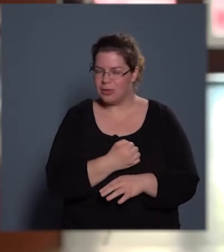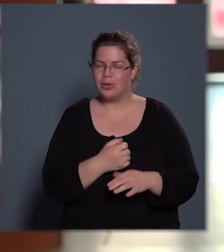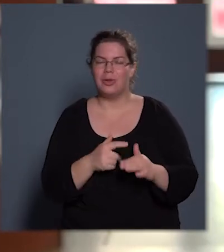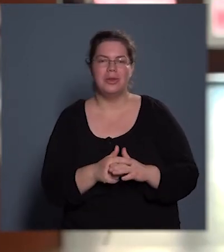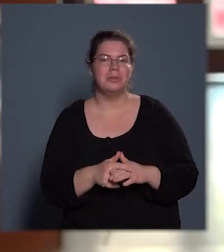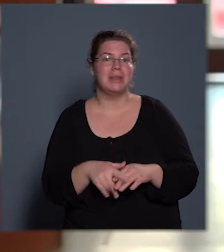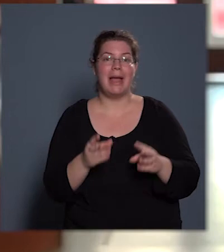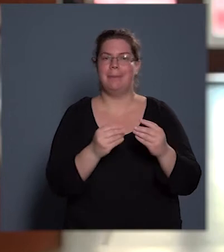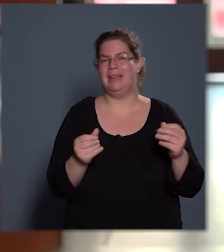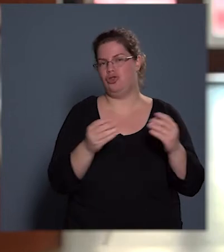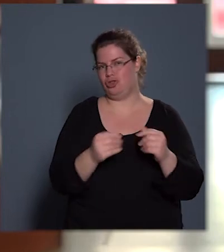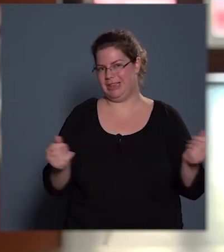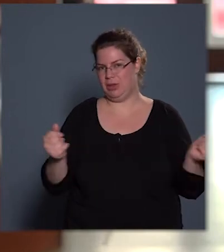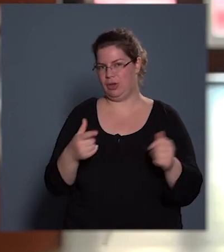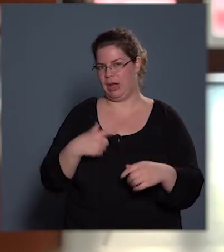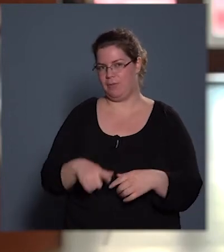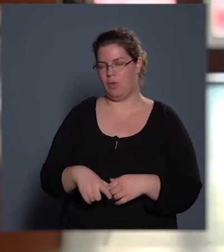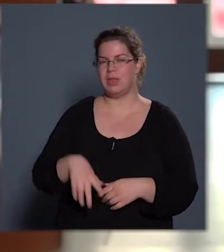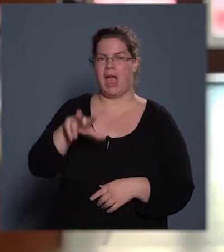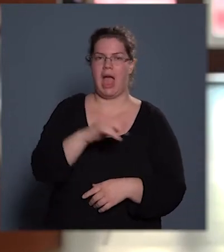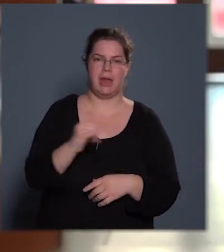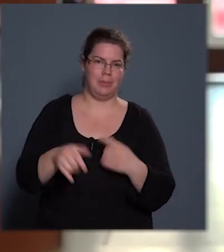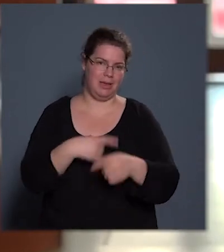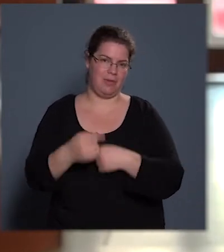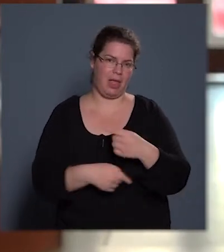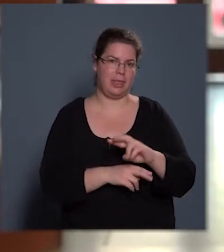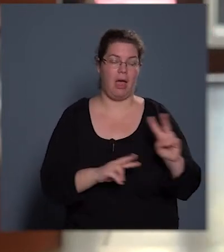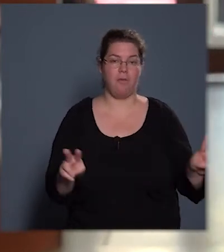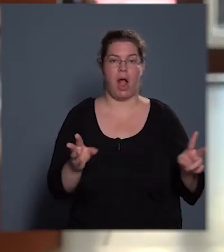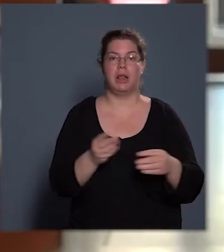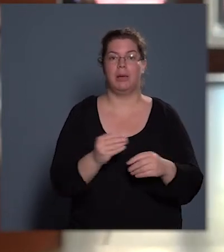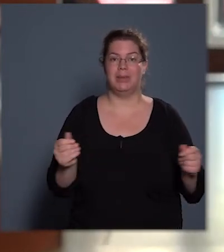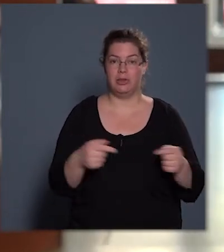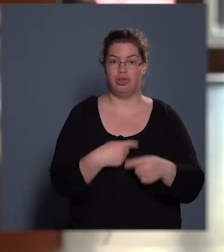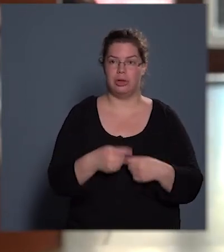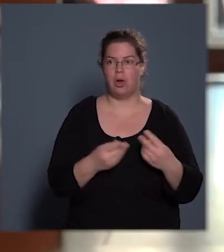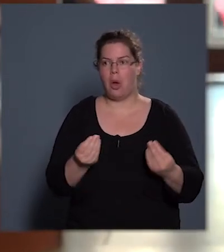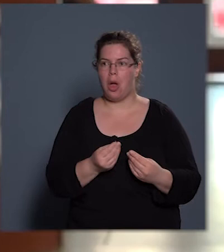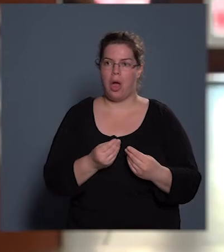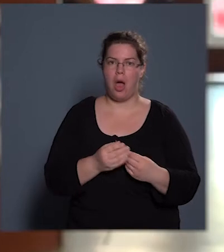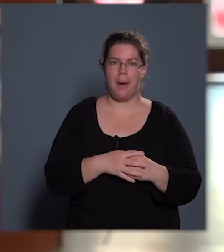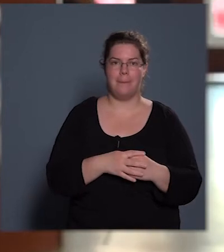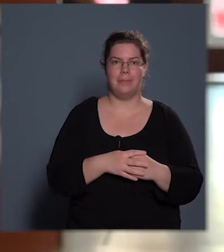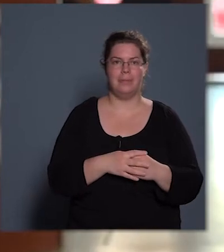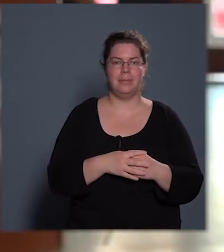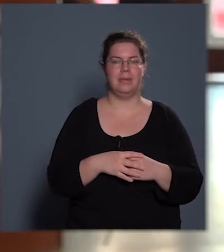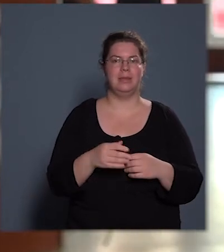ilyen minősítéseken volt ez, 3 évente vannak minősítők, amit a Landesrat